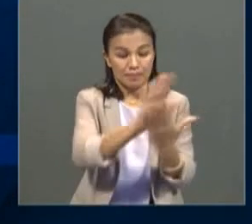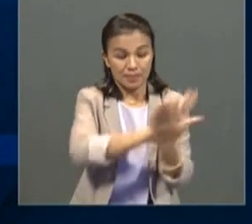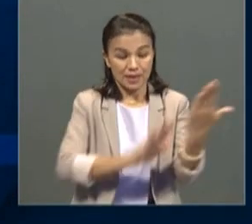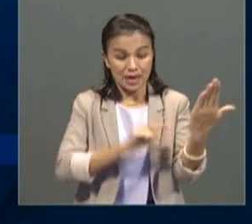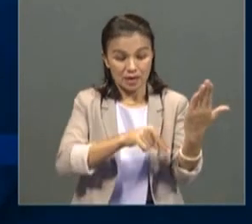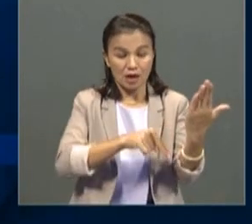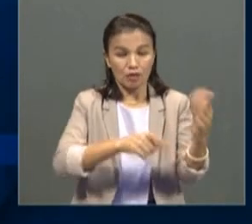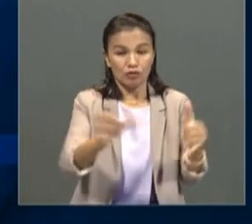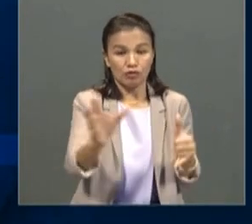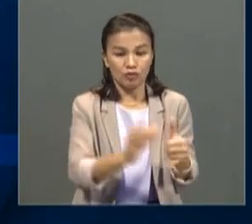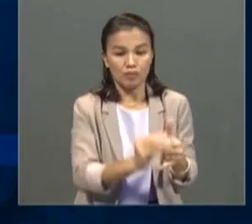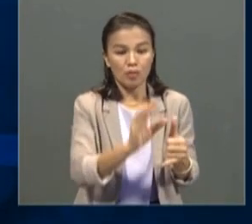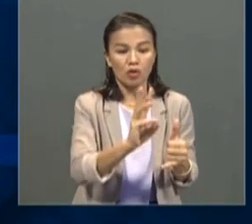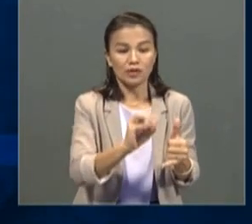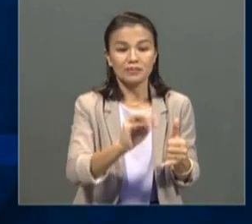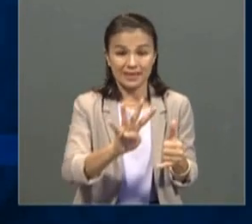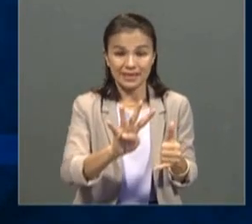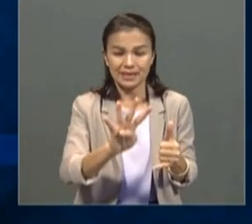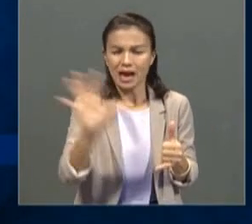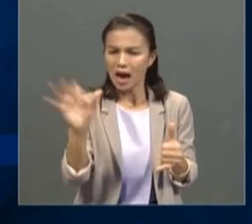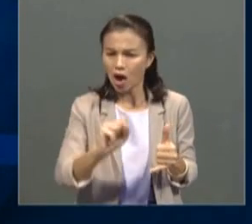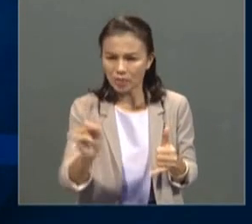ပြည်တွင်းထဲမှာ64ယောက်ပိုးကူတယ်